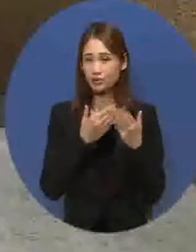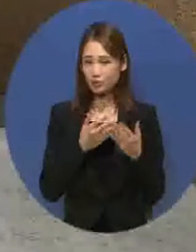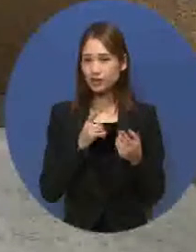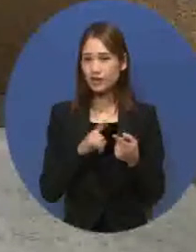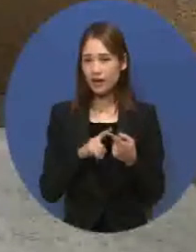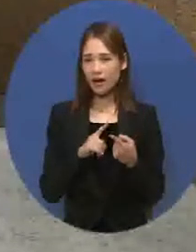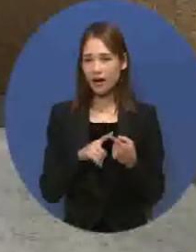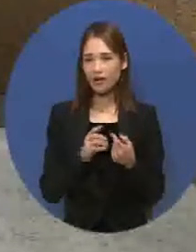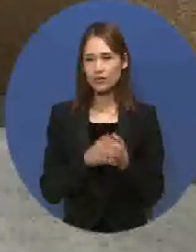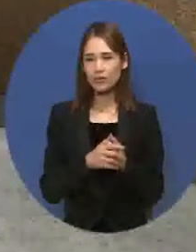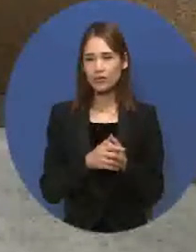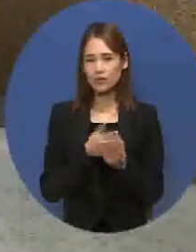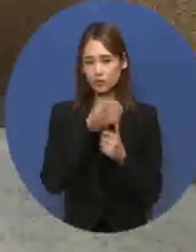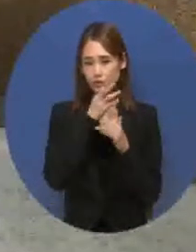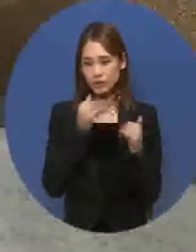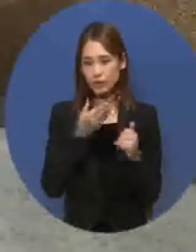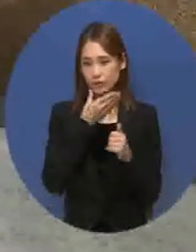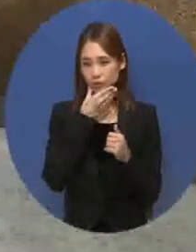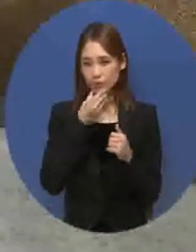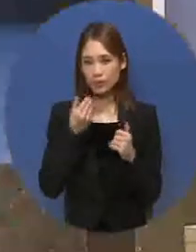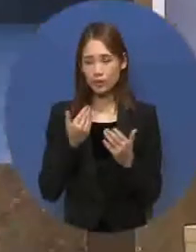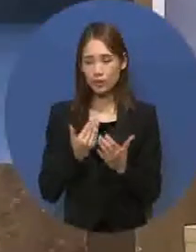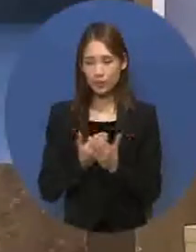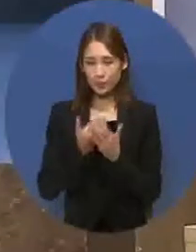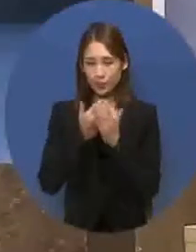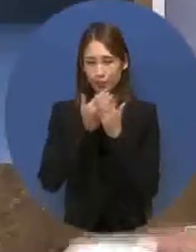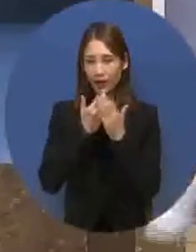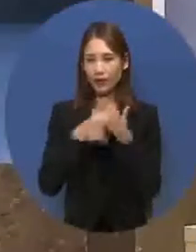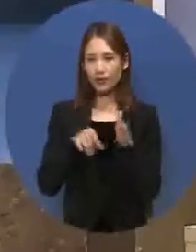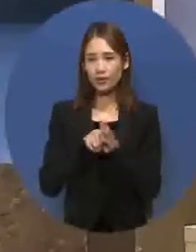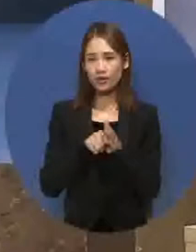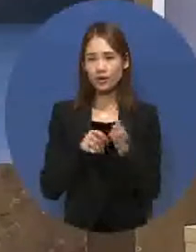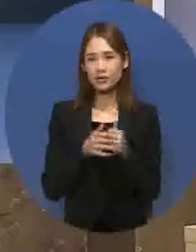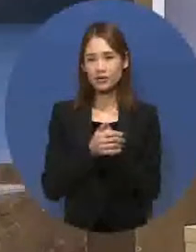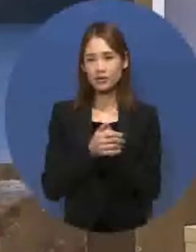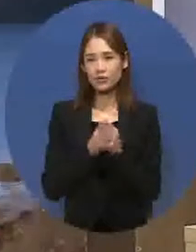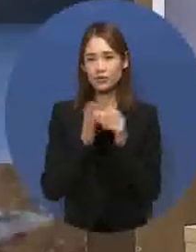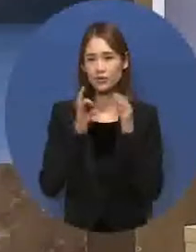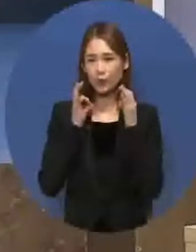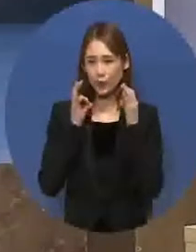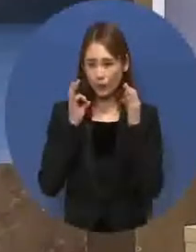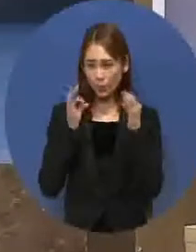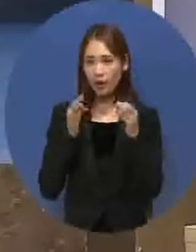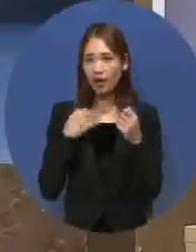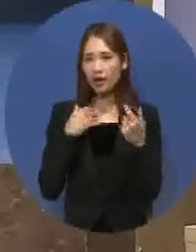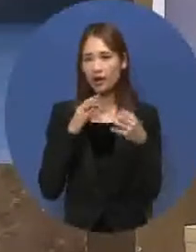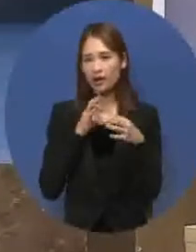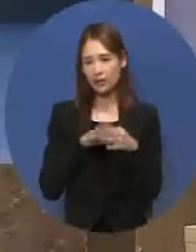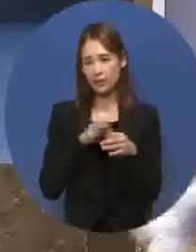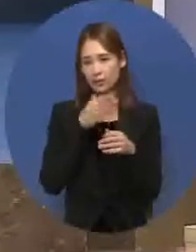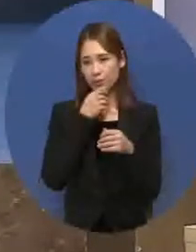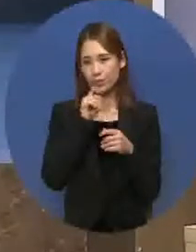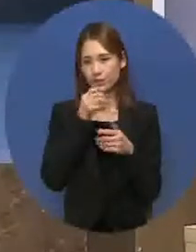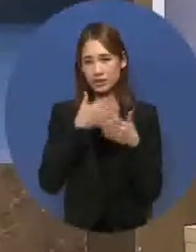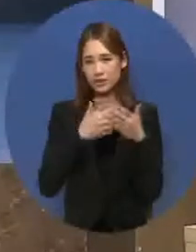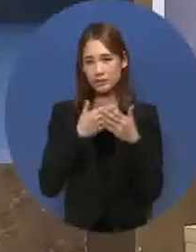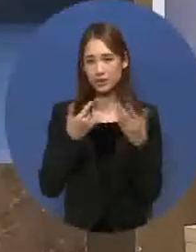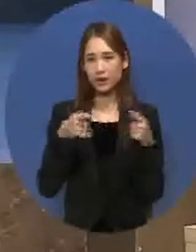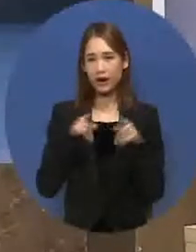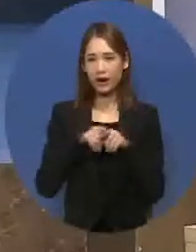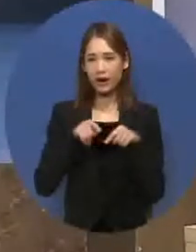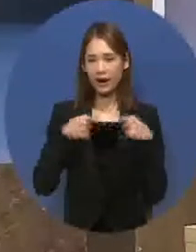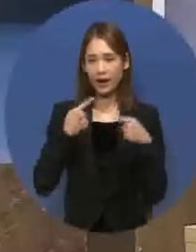말씀해 주신 것처럼 예. 노인분들의 이런 이 복지 향상을 위한 그런 노력에 저희 복지TV도 항상